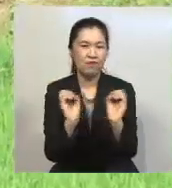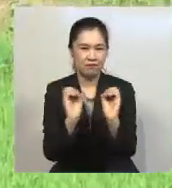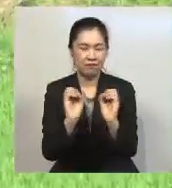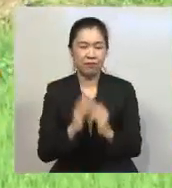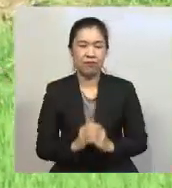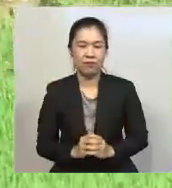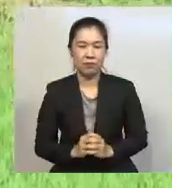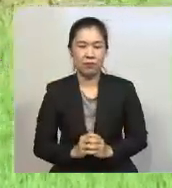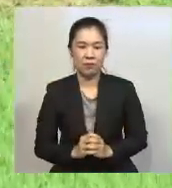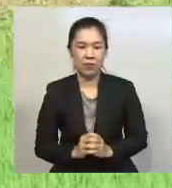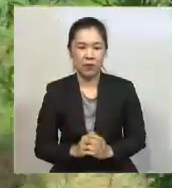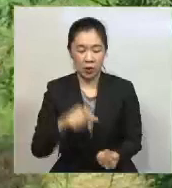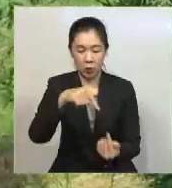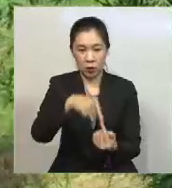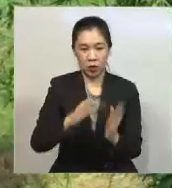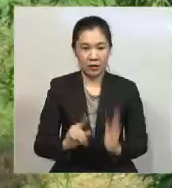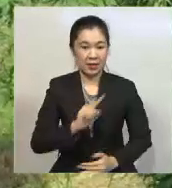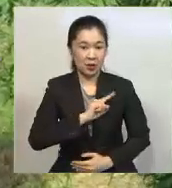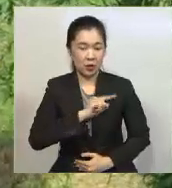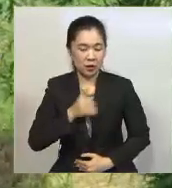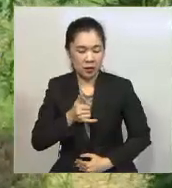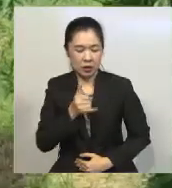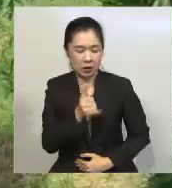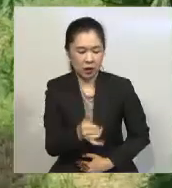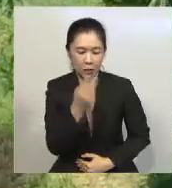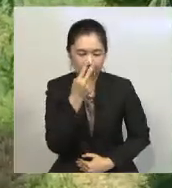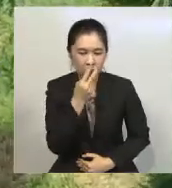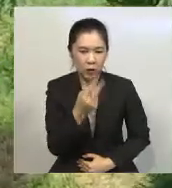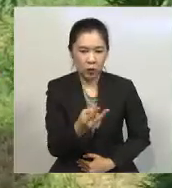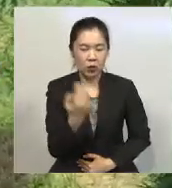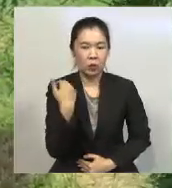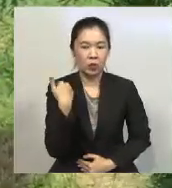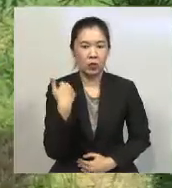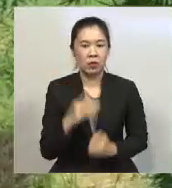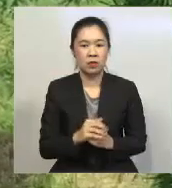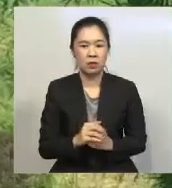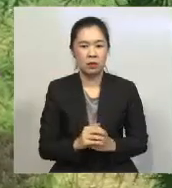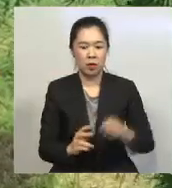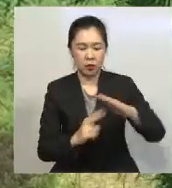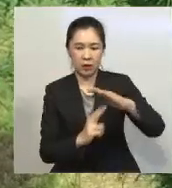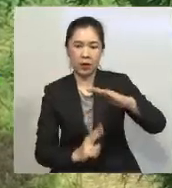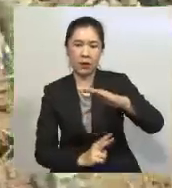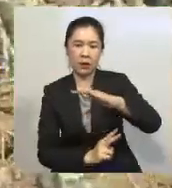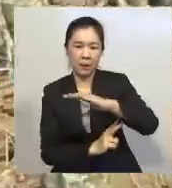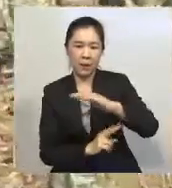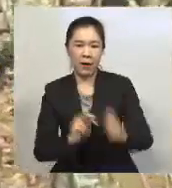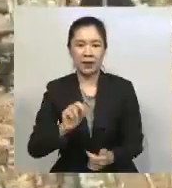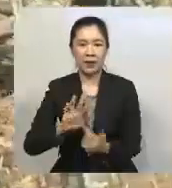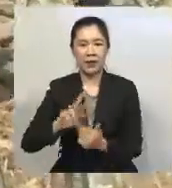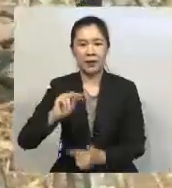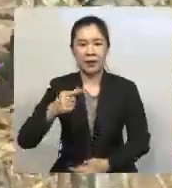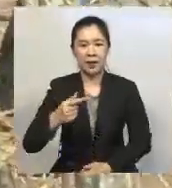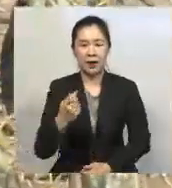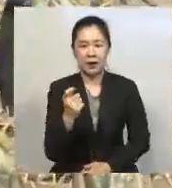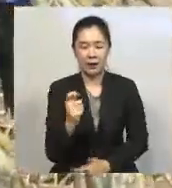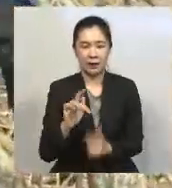ายไปโดยจุดที่เจ้าหน้าที่เข้าไปช่วยกันค้นหาเนี่ยนะคะก็เป็นที่สะพานน้ำอ้าวอำเภอทุ่งช้างจังหวัด